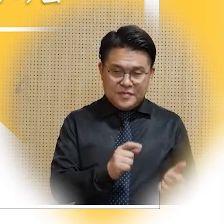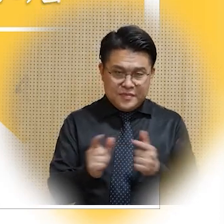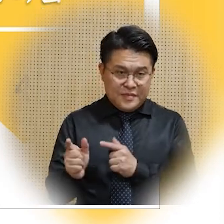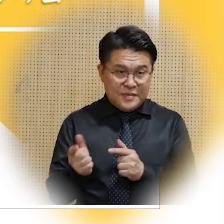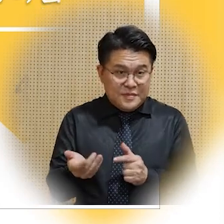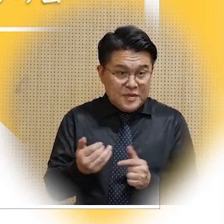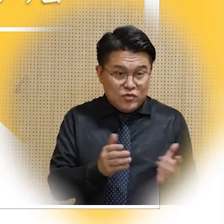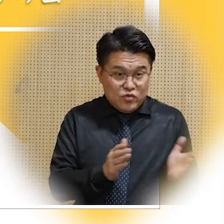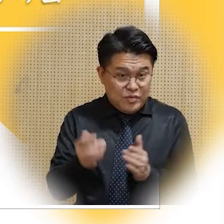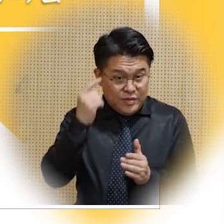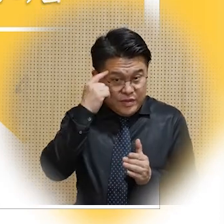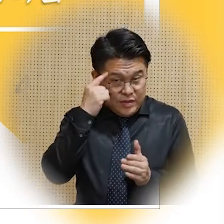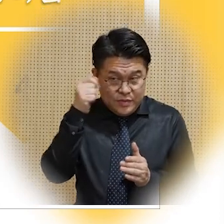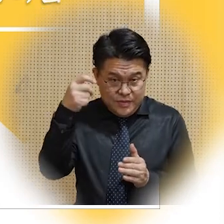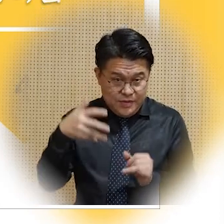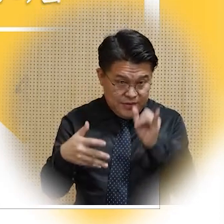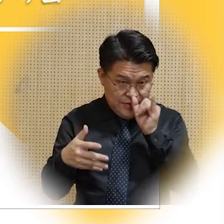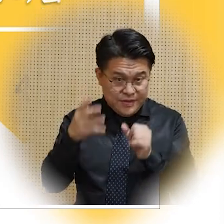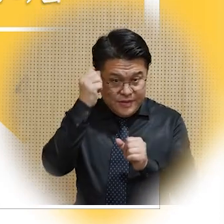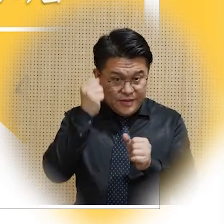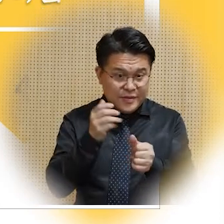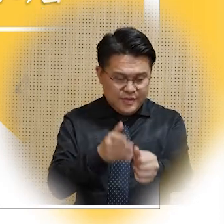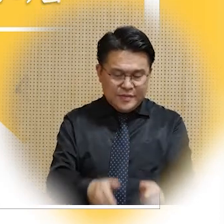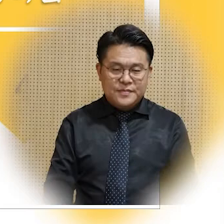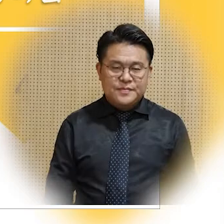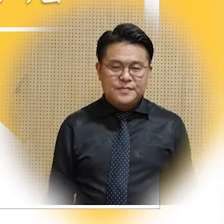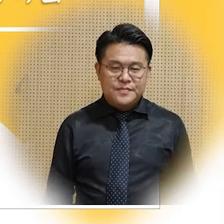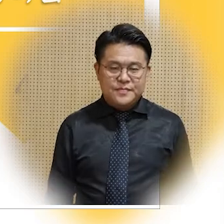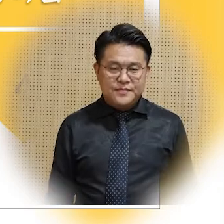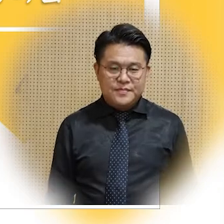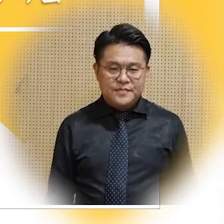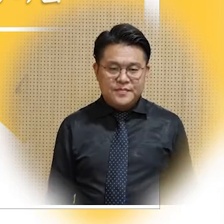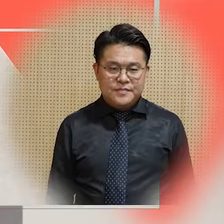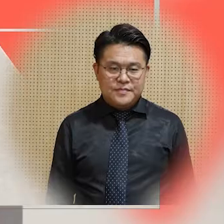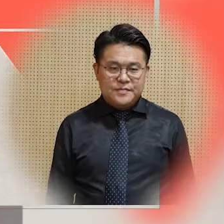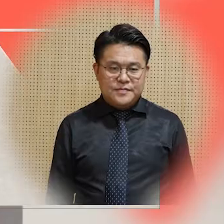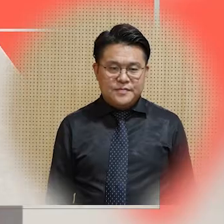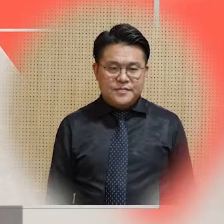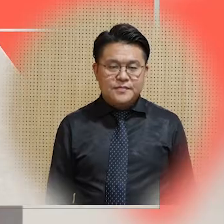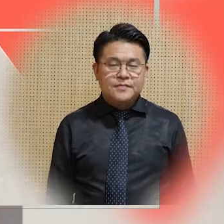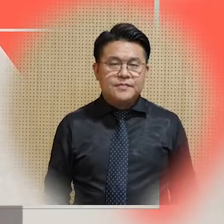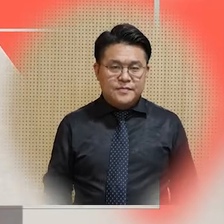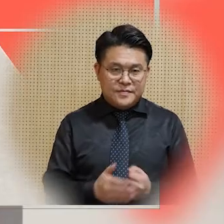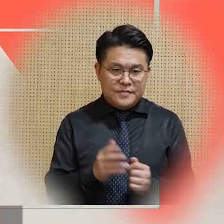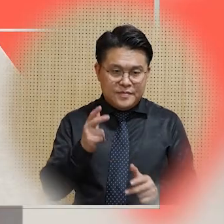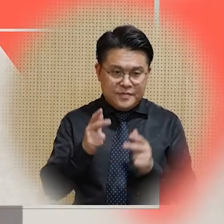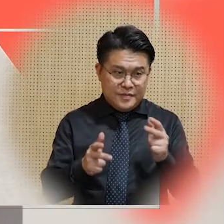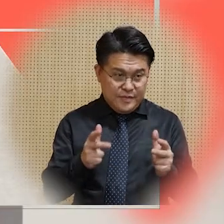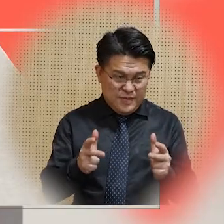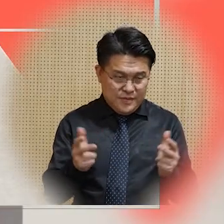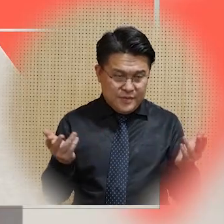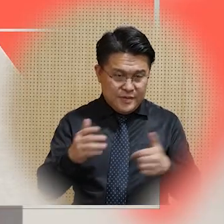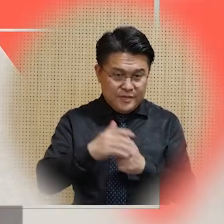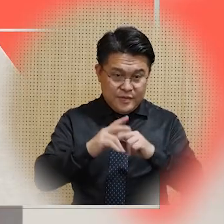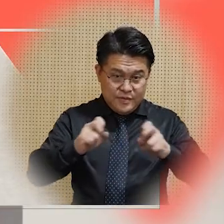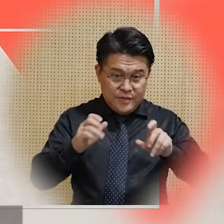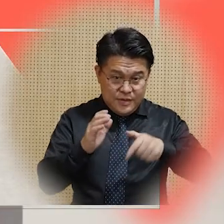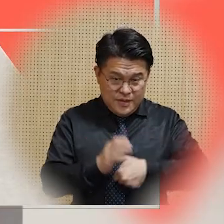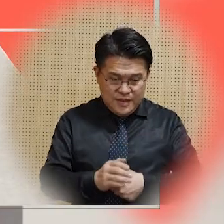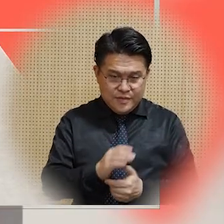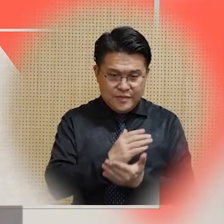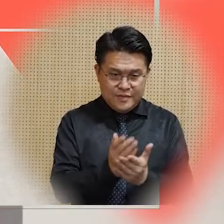고려사항이 있다라는 거를 꼭 알아두시면 좋겠다라는 걸 말씀드리고요. 자, 그래서 사업체 직무 분석을 할 때는 크게